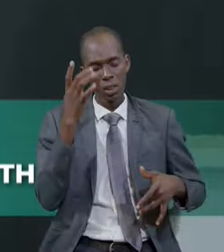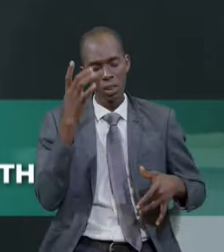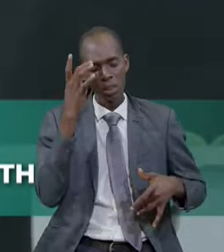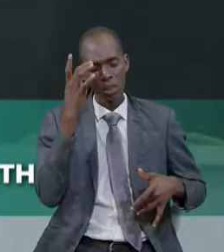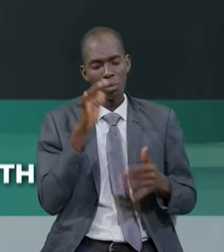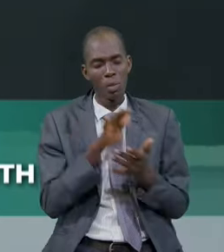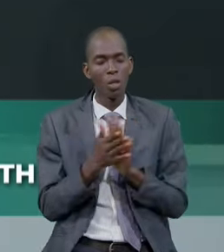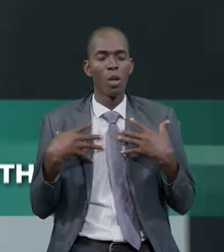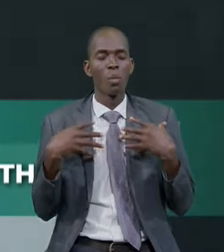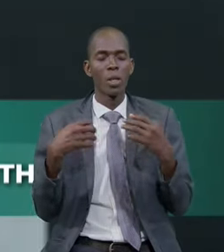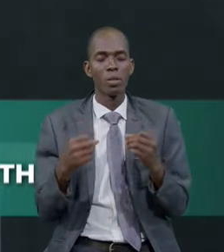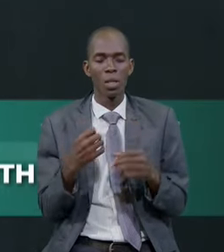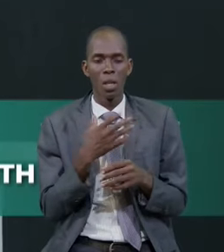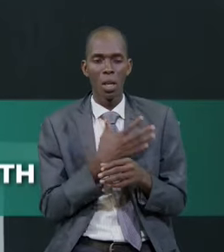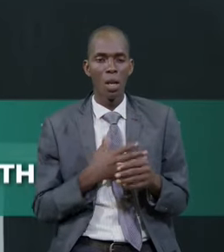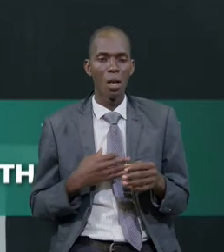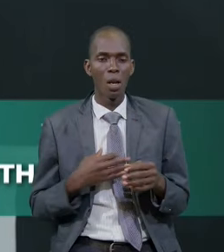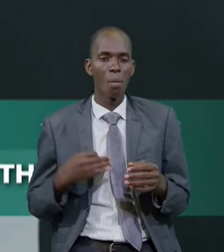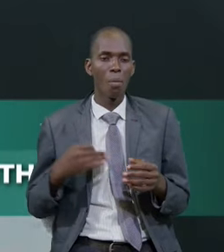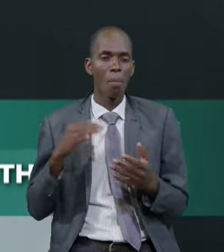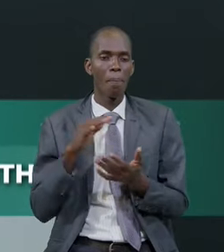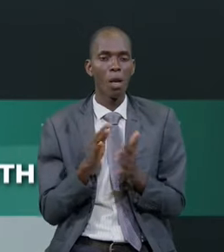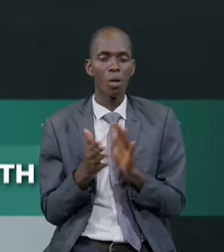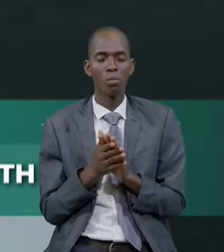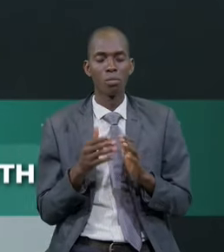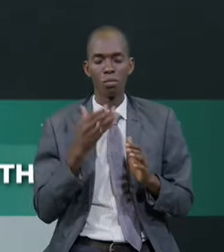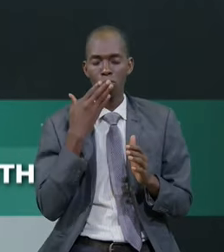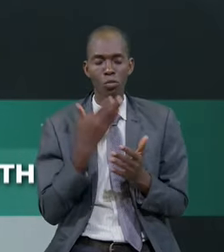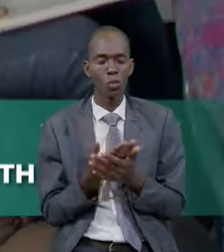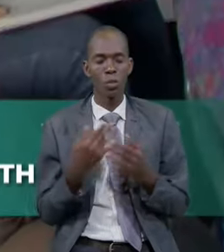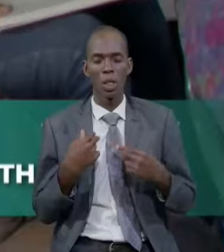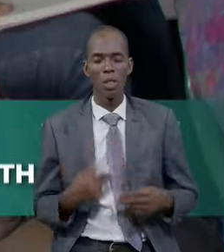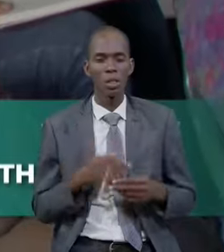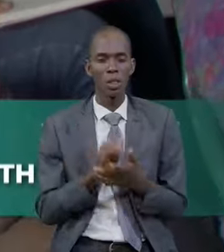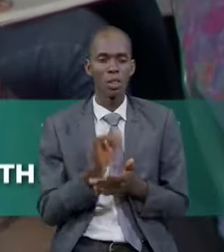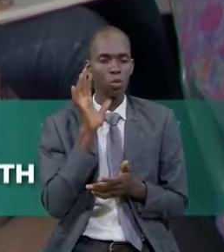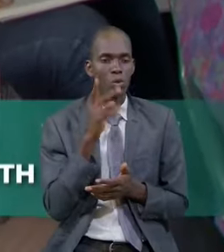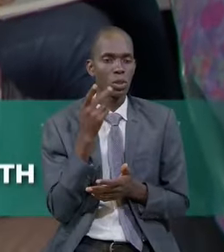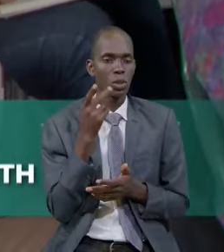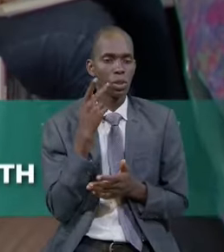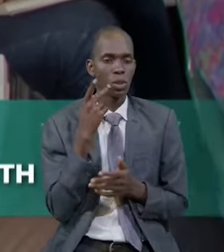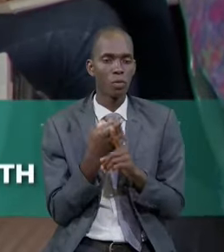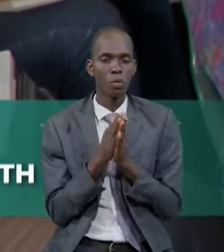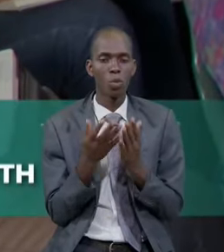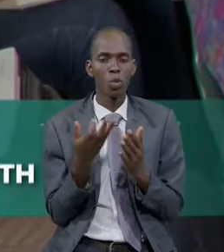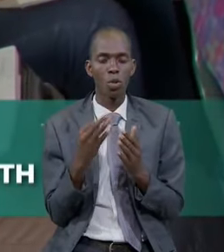et soient en bonne santé. Vous verrez ça en 1 Samuel au chapitre 30,